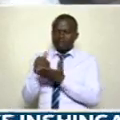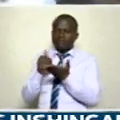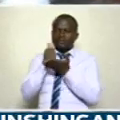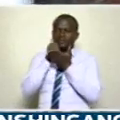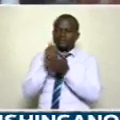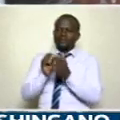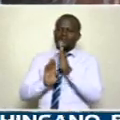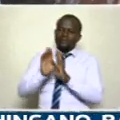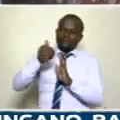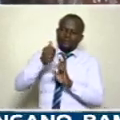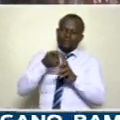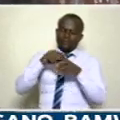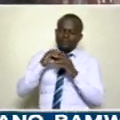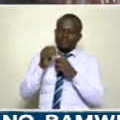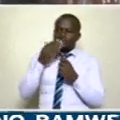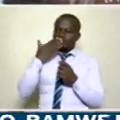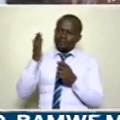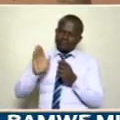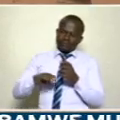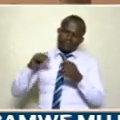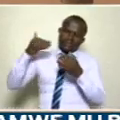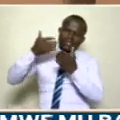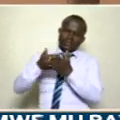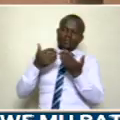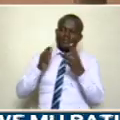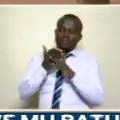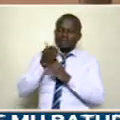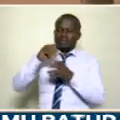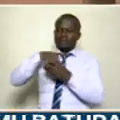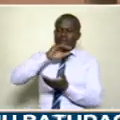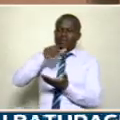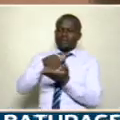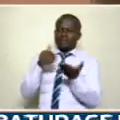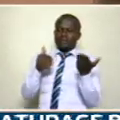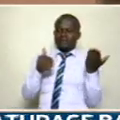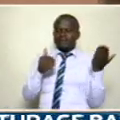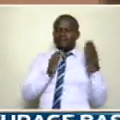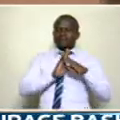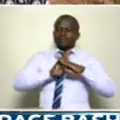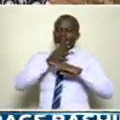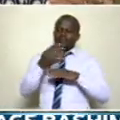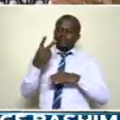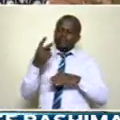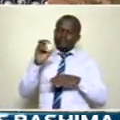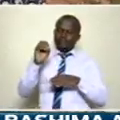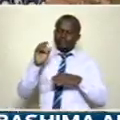bubafasha kwiteza imbere bakava mu ngeso mbi. Kugeza ubu bamaze kunyura muri ibi bigo Ngororamuco basaga